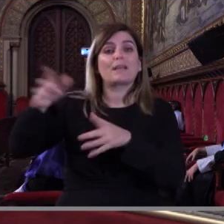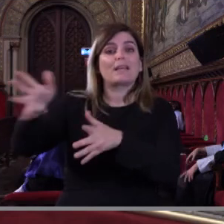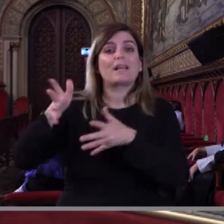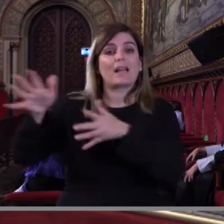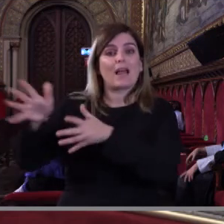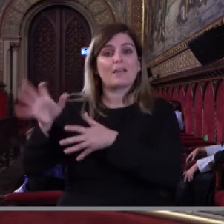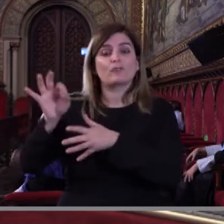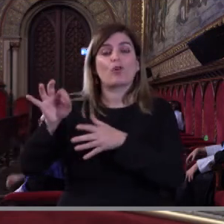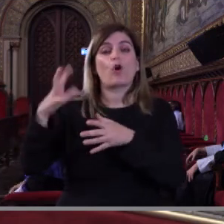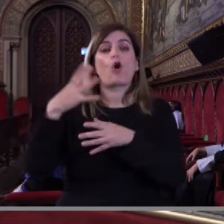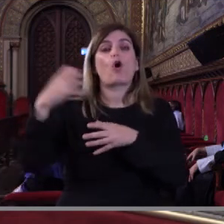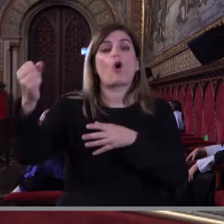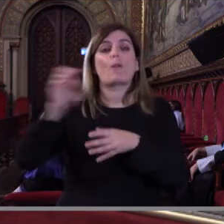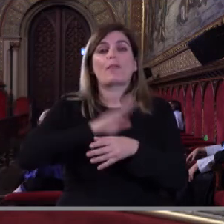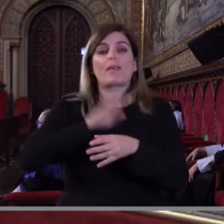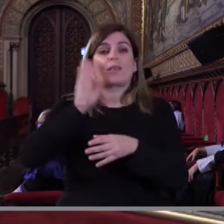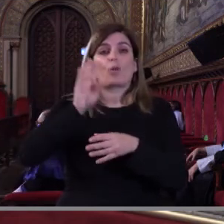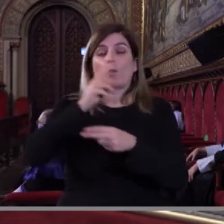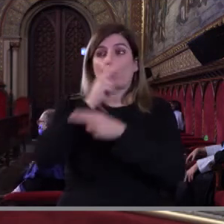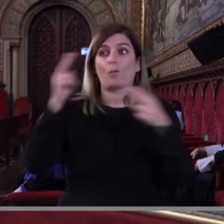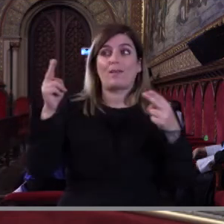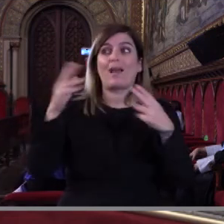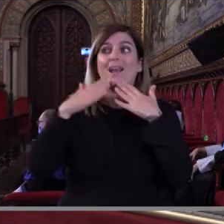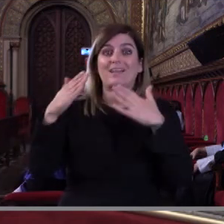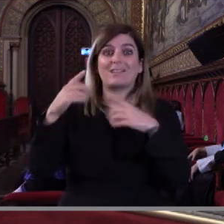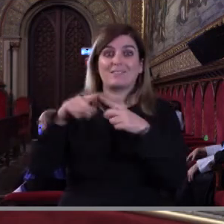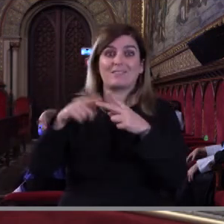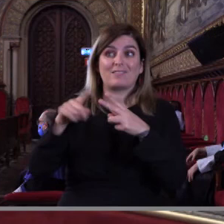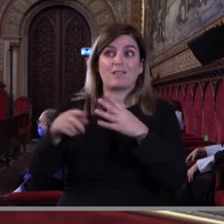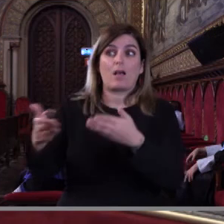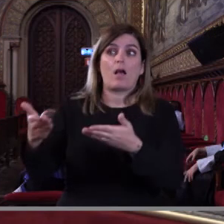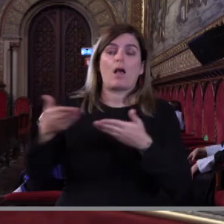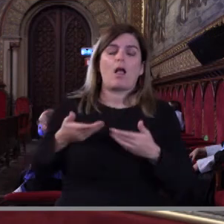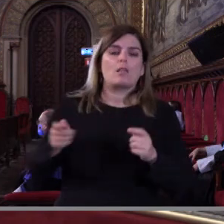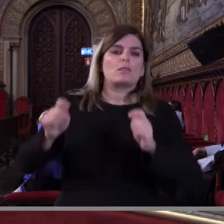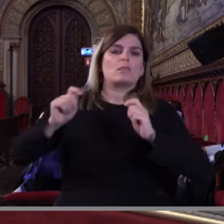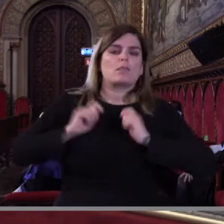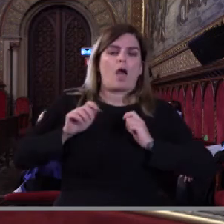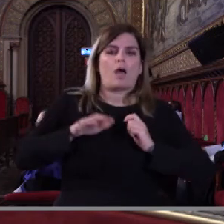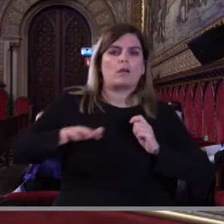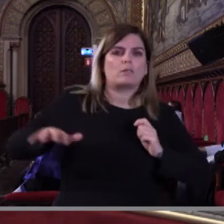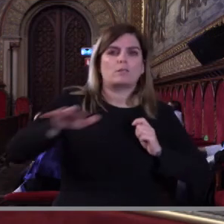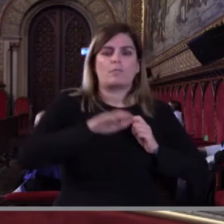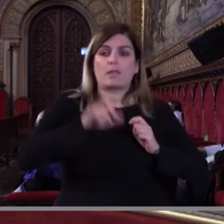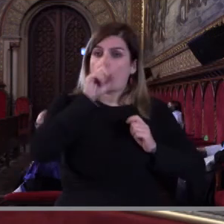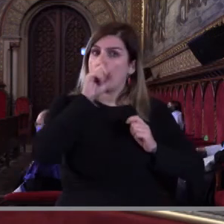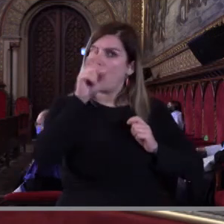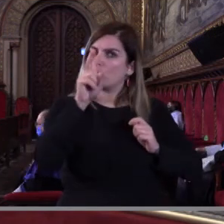deute públic per part del Banc Central Europeu, ens permet tenir un espai d'1-2